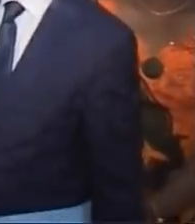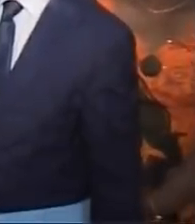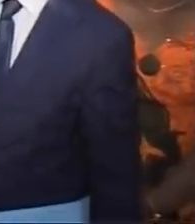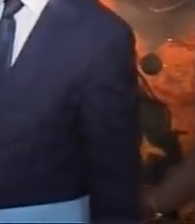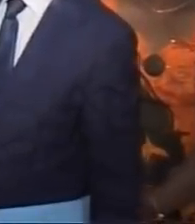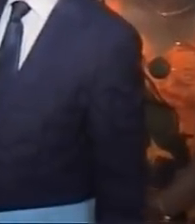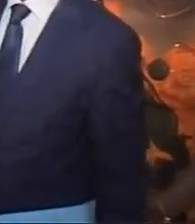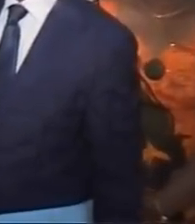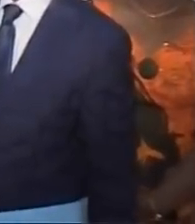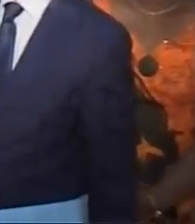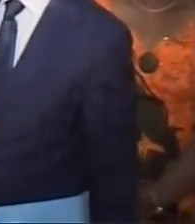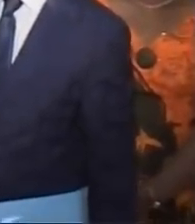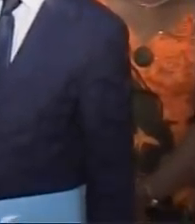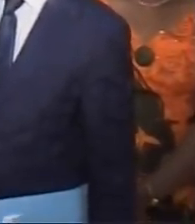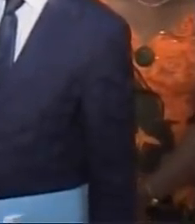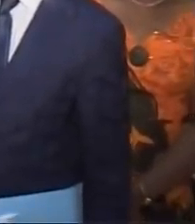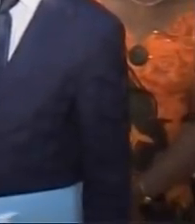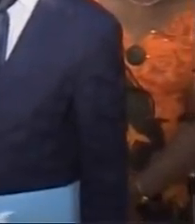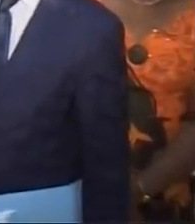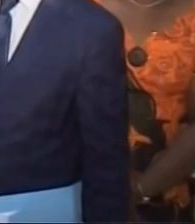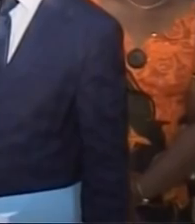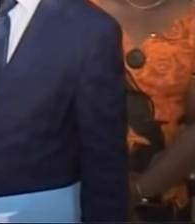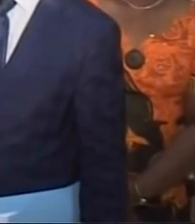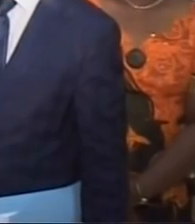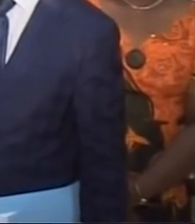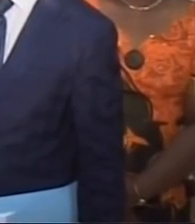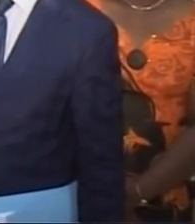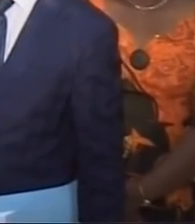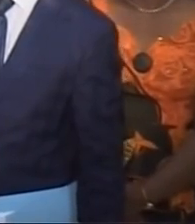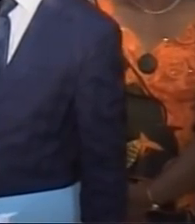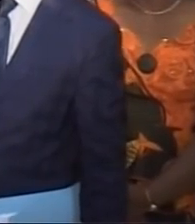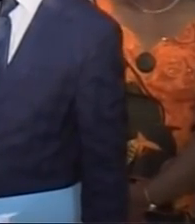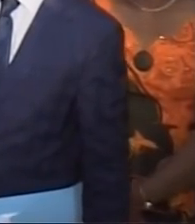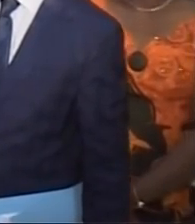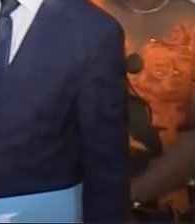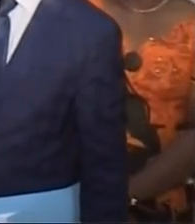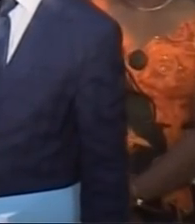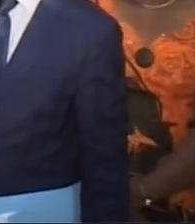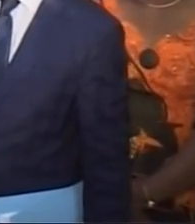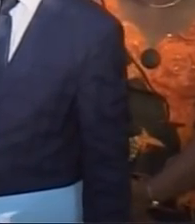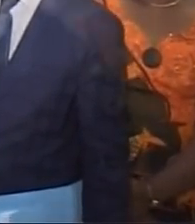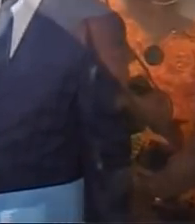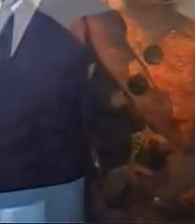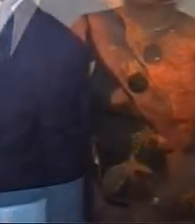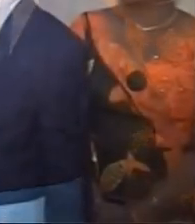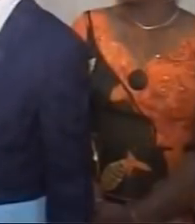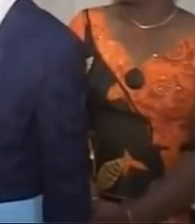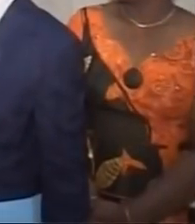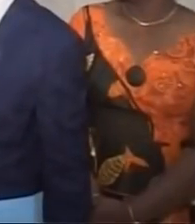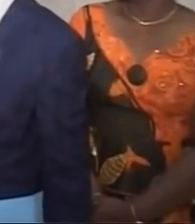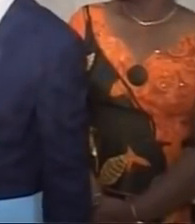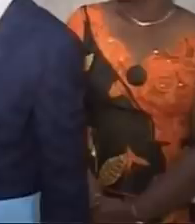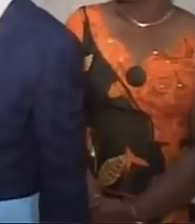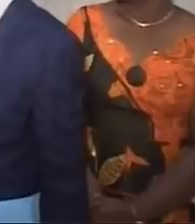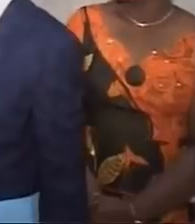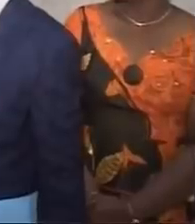pour voir les paramètres qui influencent et le prix en interne comme à l'extérieur nous avons